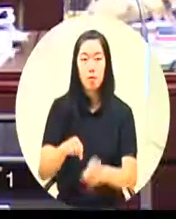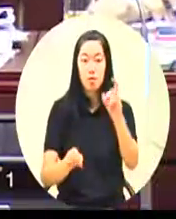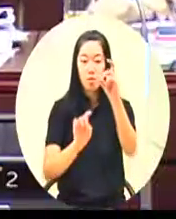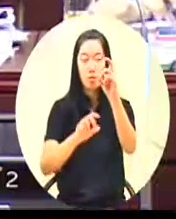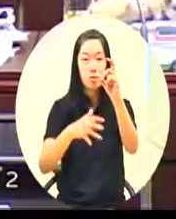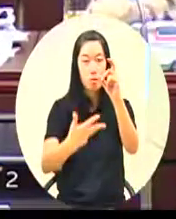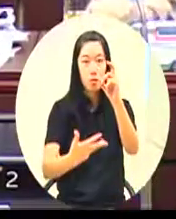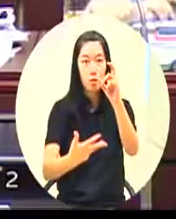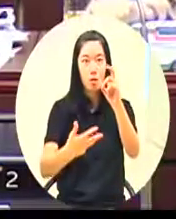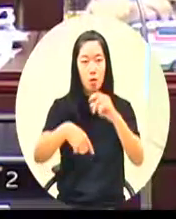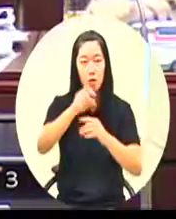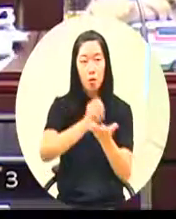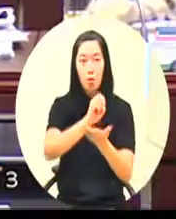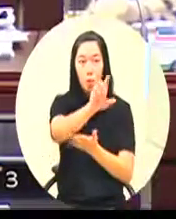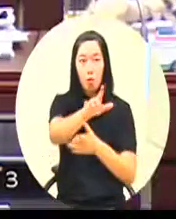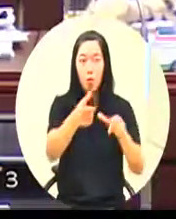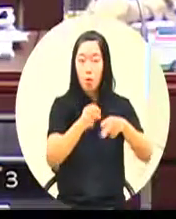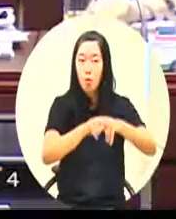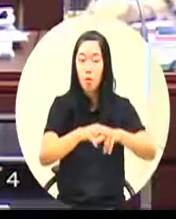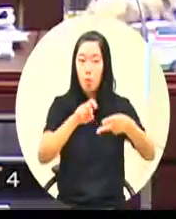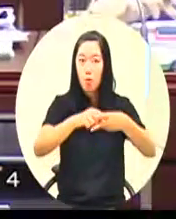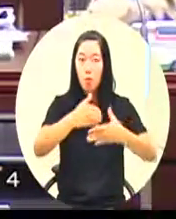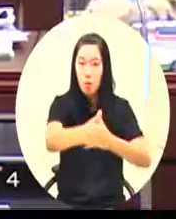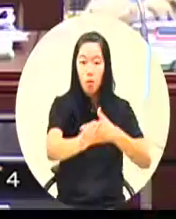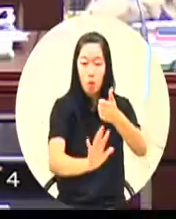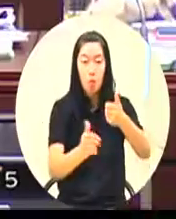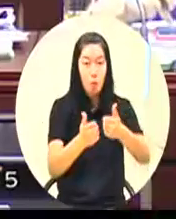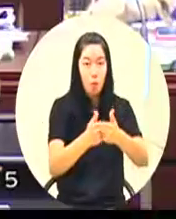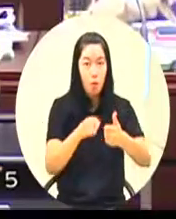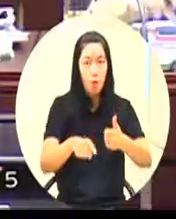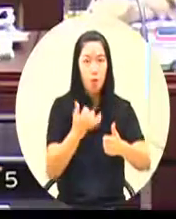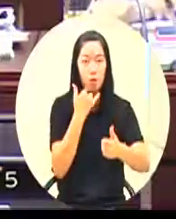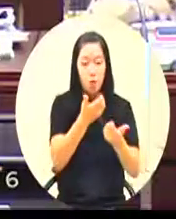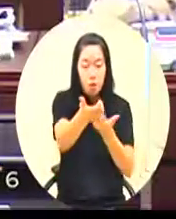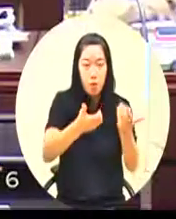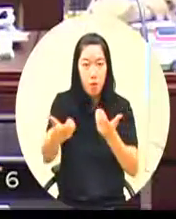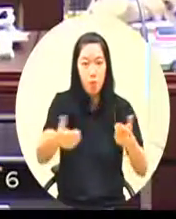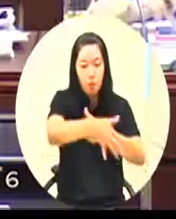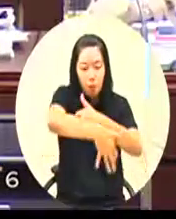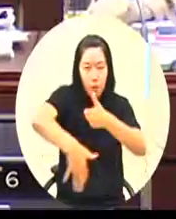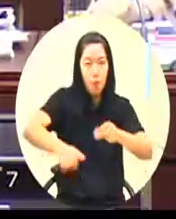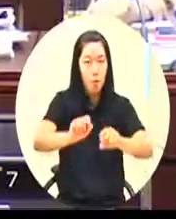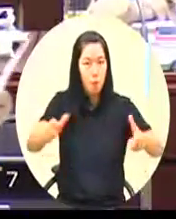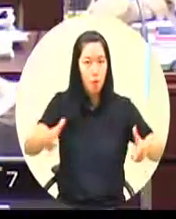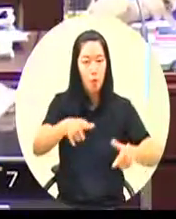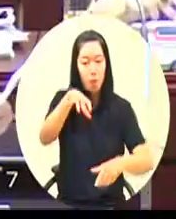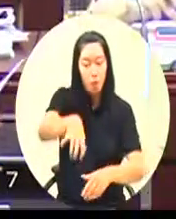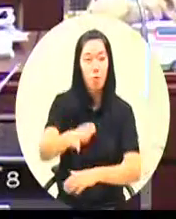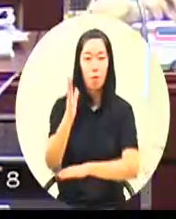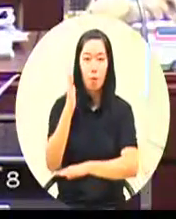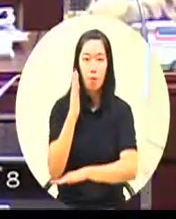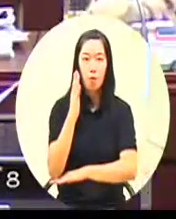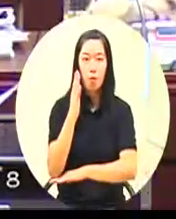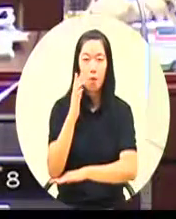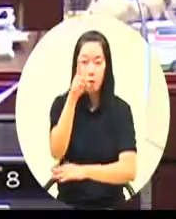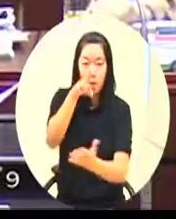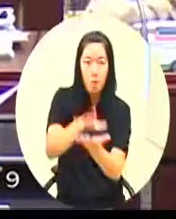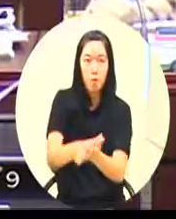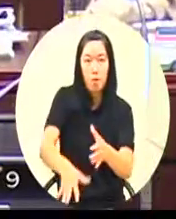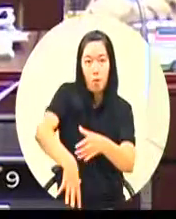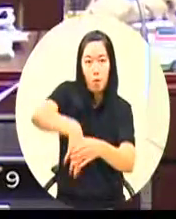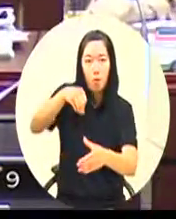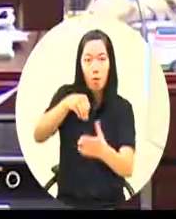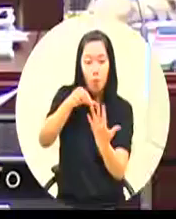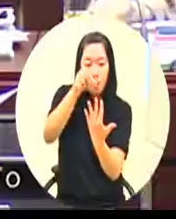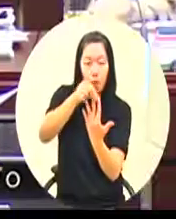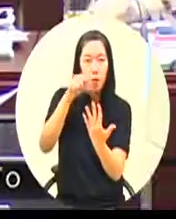10月28号报公共工程委员会，工程委员会可能会分到各个部会，然后到地方来做一次抽查以后，他就要决